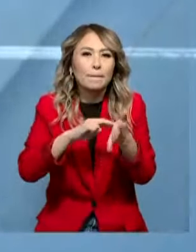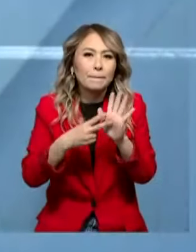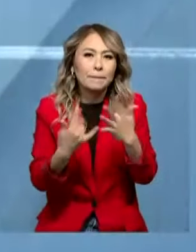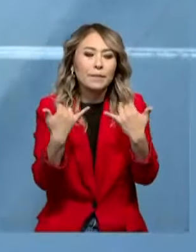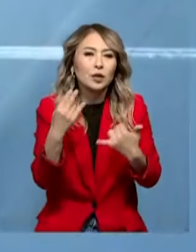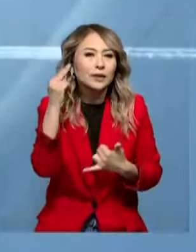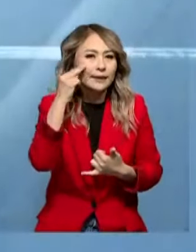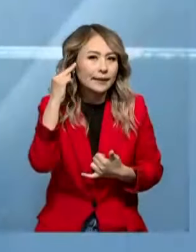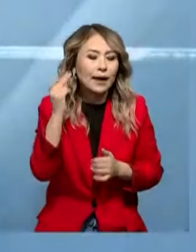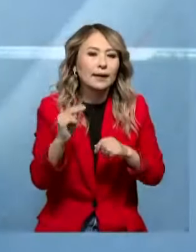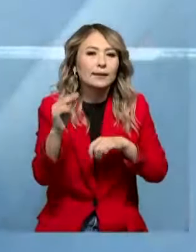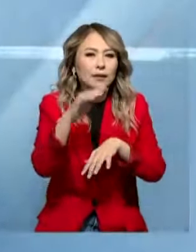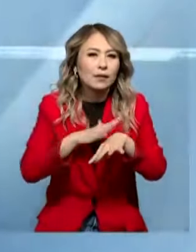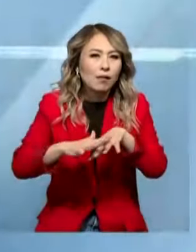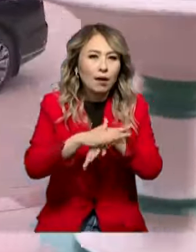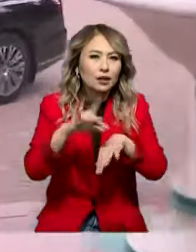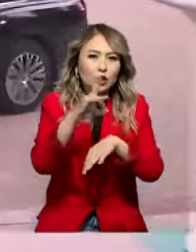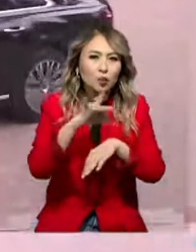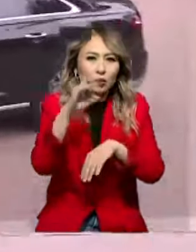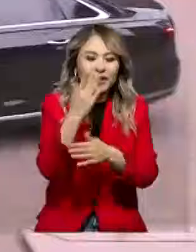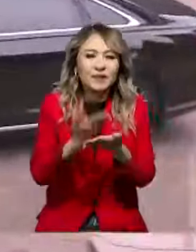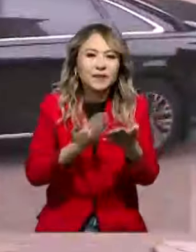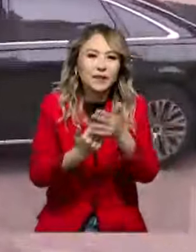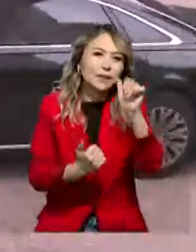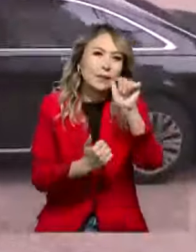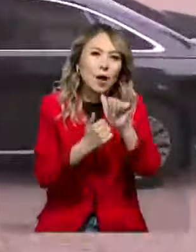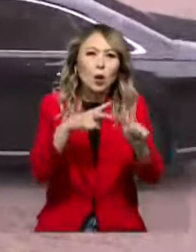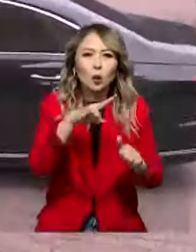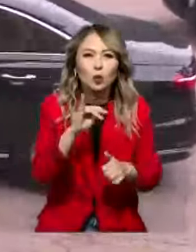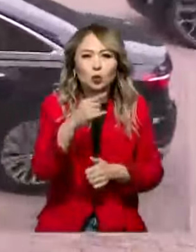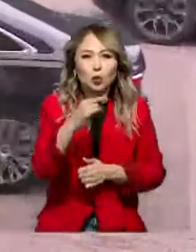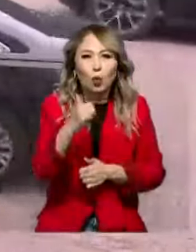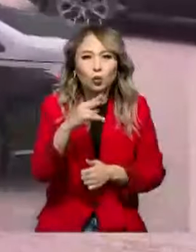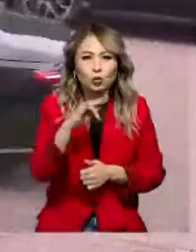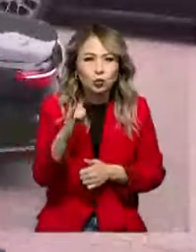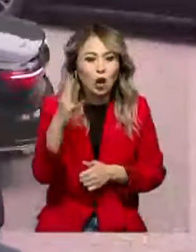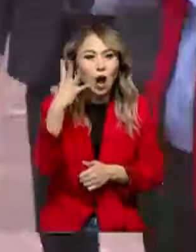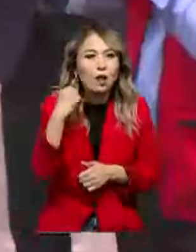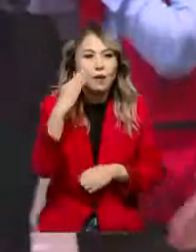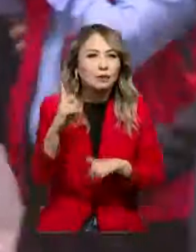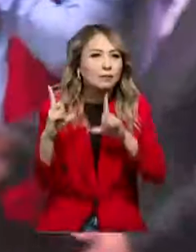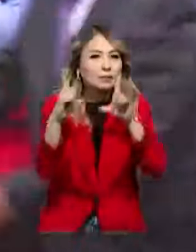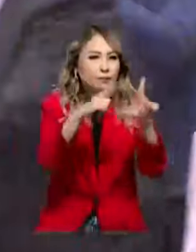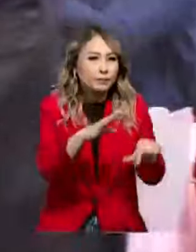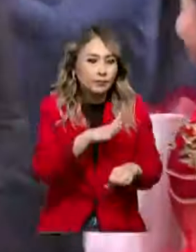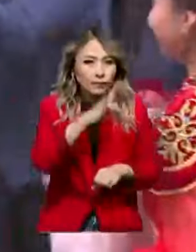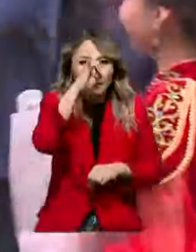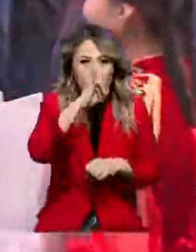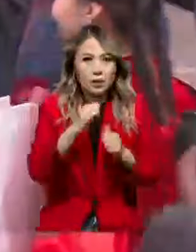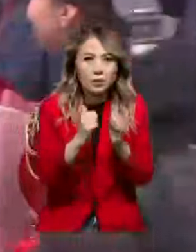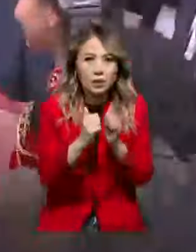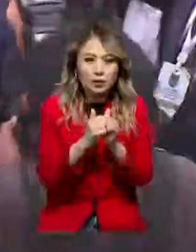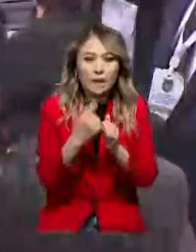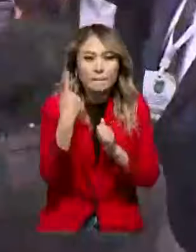Бұл туралы бүгін Қытай Халық Республикасы мемлекеттік кеңесінің вице-премьері Лю Гучуның Алматыға сапарында белгілі болды.